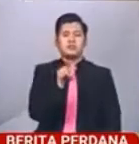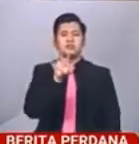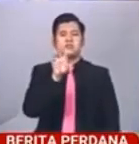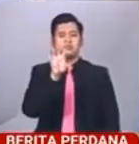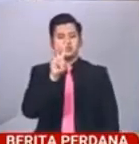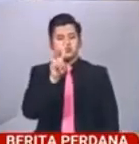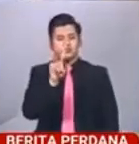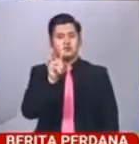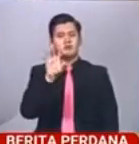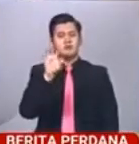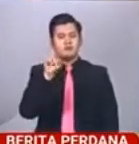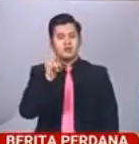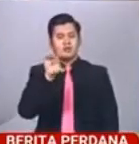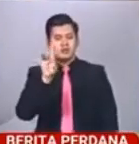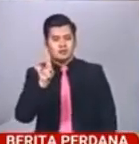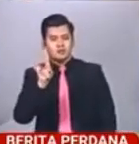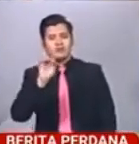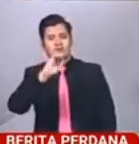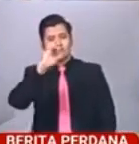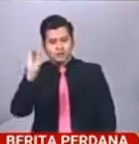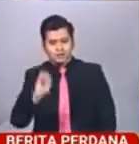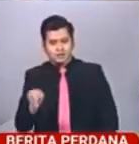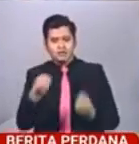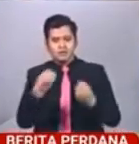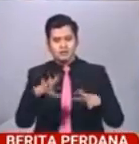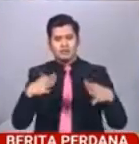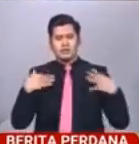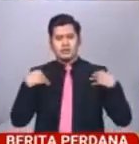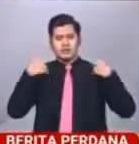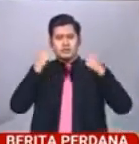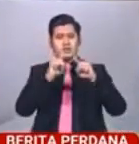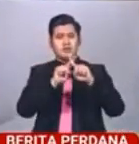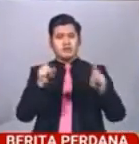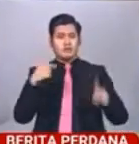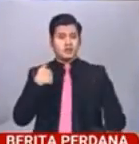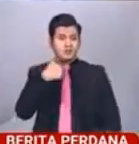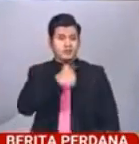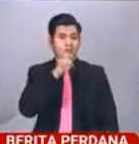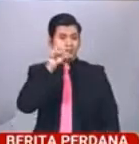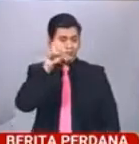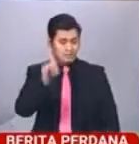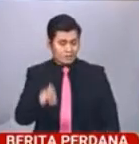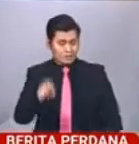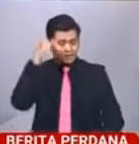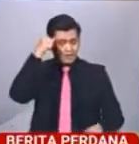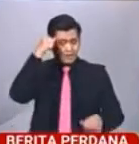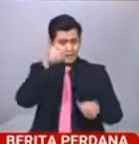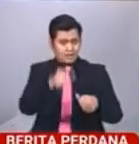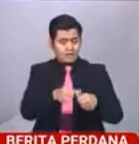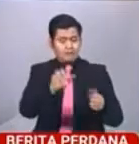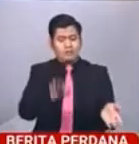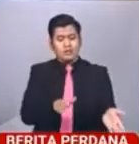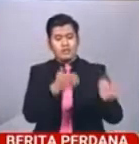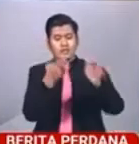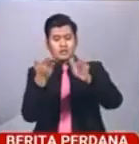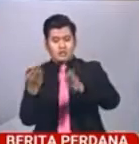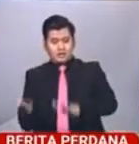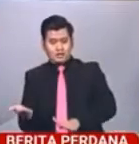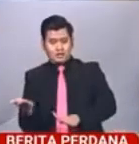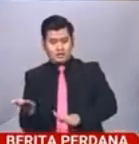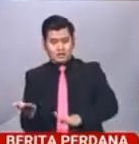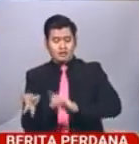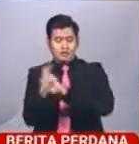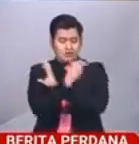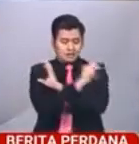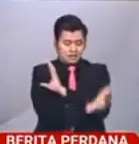62.89% yang telah sehat. Tetapi kita kena ingat juga bahawa bilangan yang meninggal di Negeri Sembilan juga